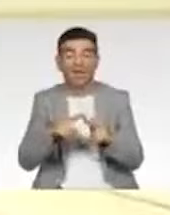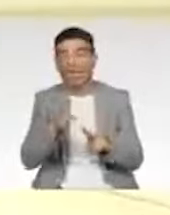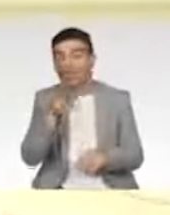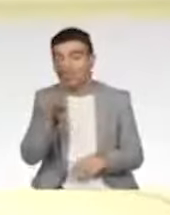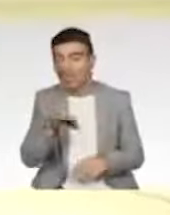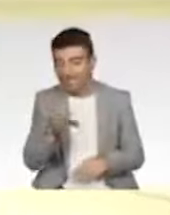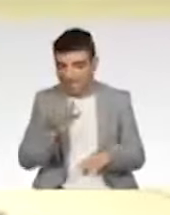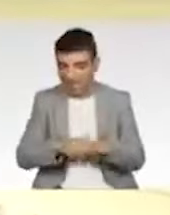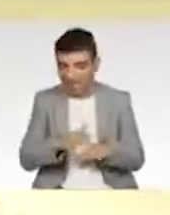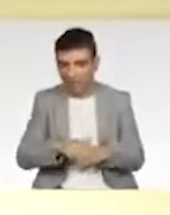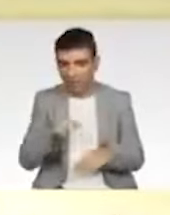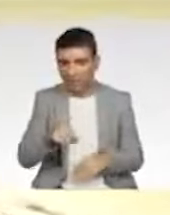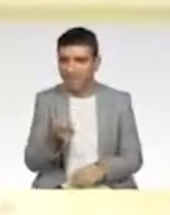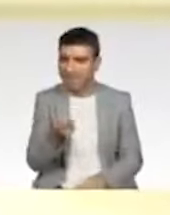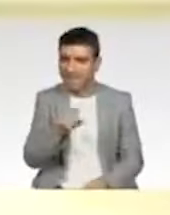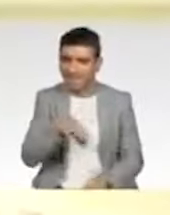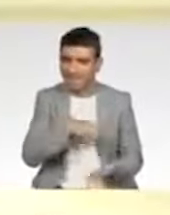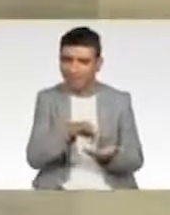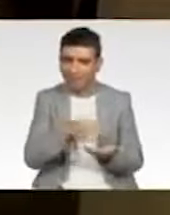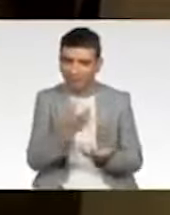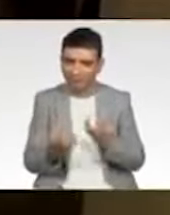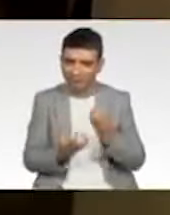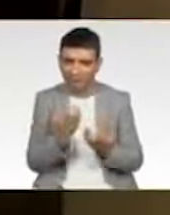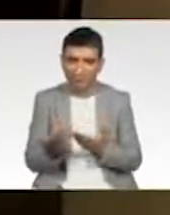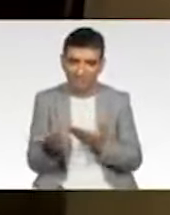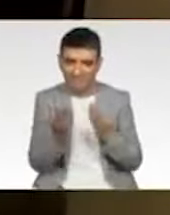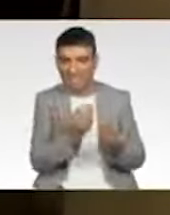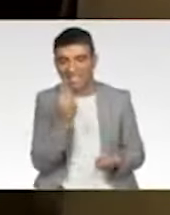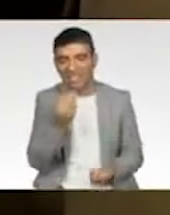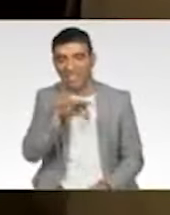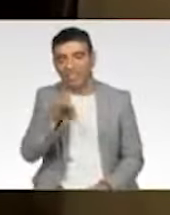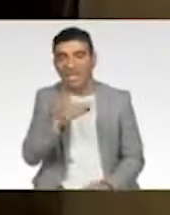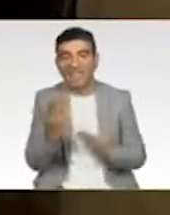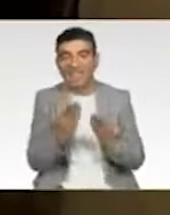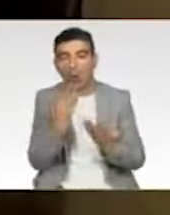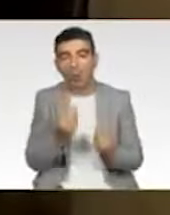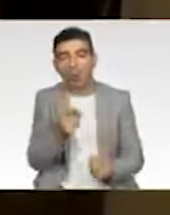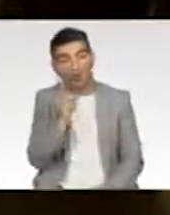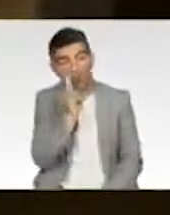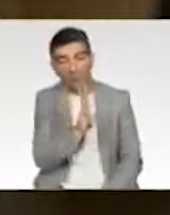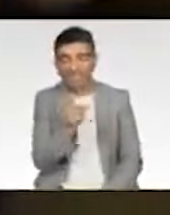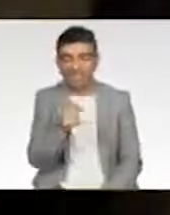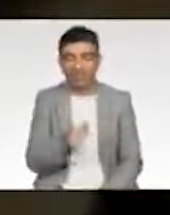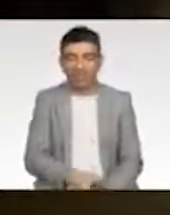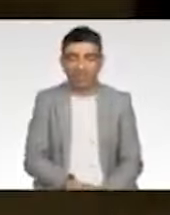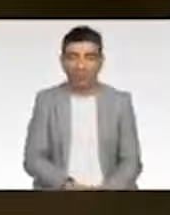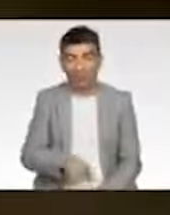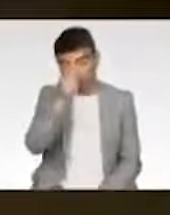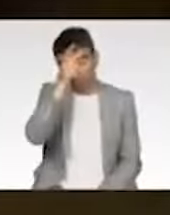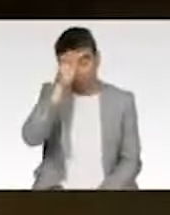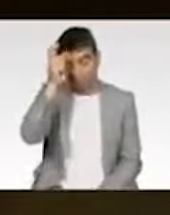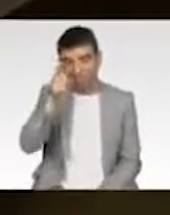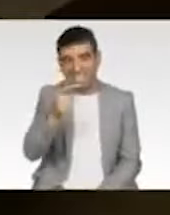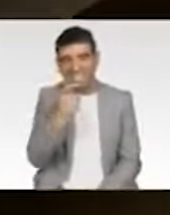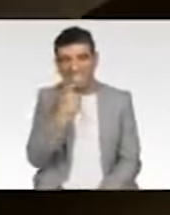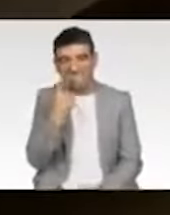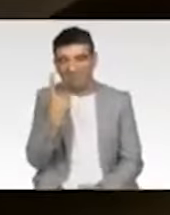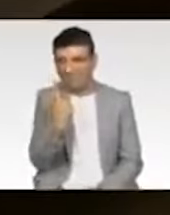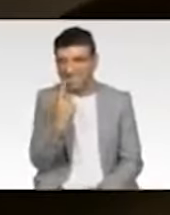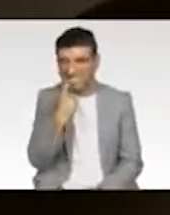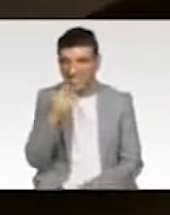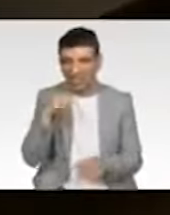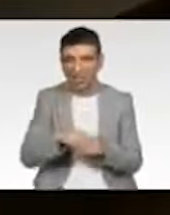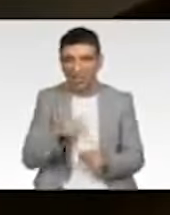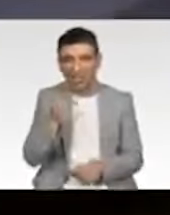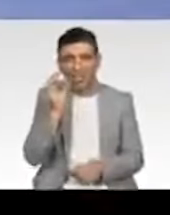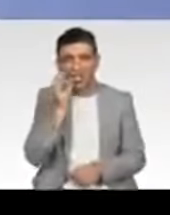yaptım. Şimdi birazdan demlemeye gidiyoruz. İyi çay nasıl olur orada demleyerek göstereceğiz. Türkiye yıllık kişi başı